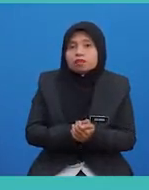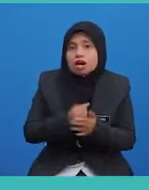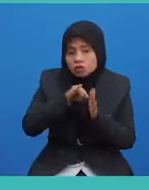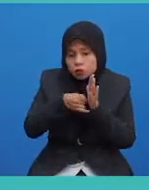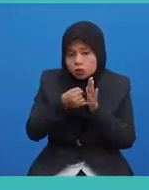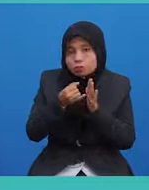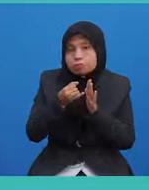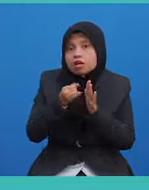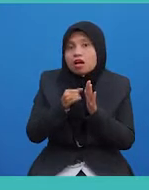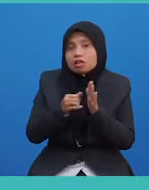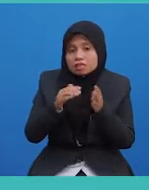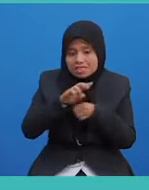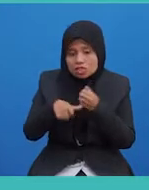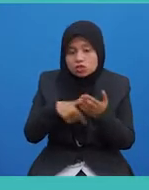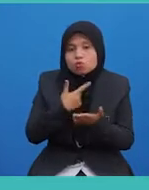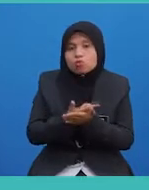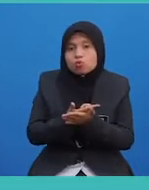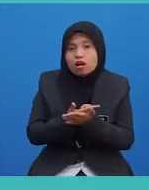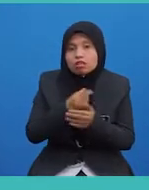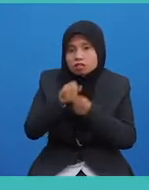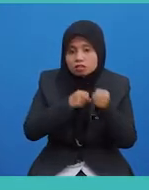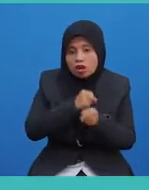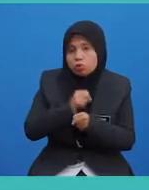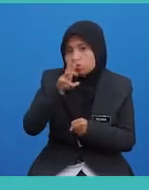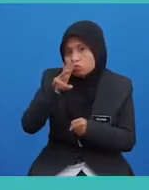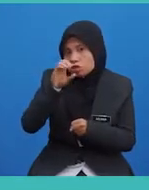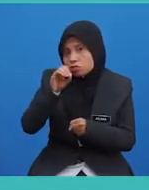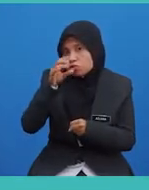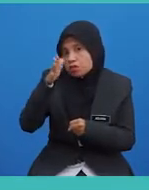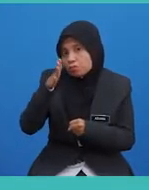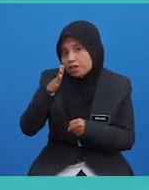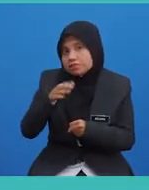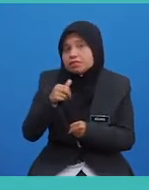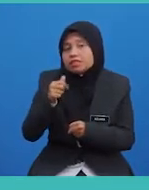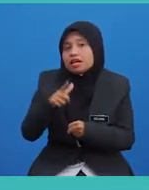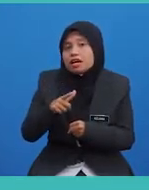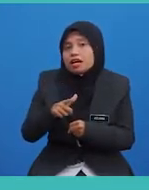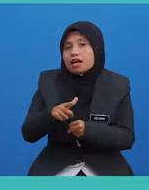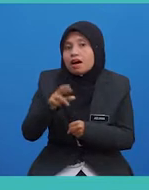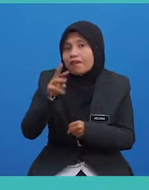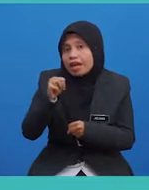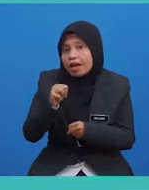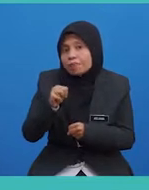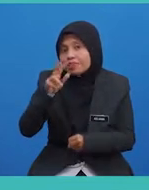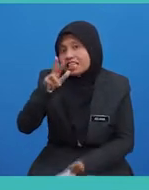Jumlah keseluruhan import pada tahun 2015 ialah ringgit Malaysia